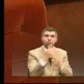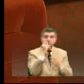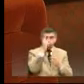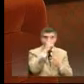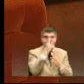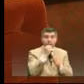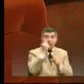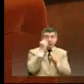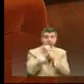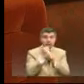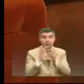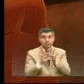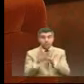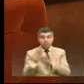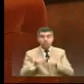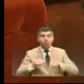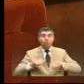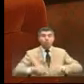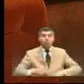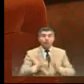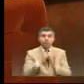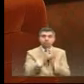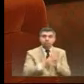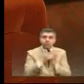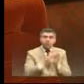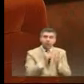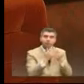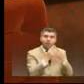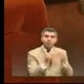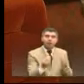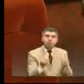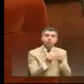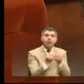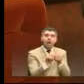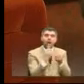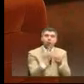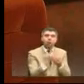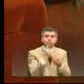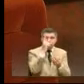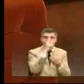اللي تنشتغلوا عليه وزاره النقل خاصه وكل القطاعات المعنيه غادي